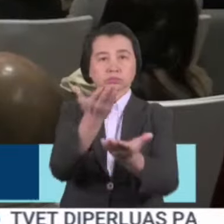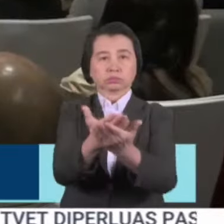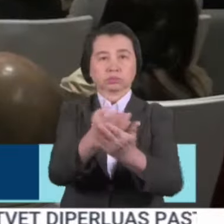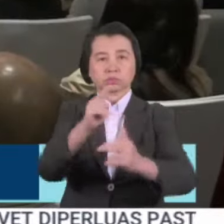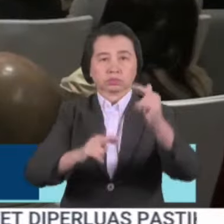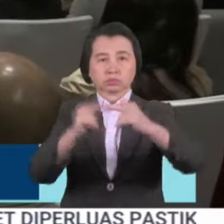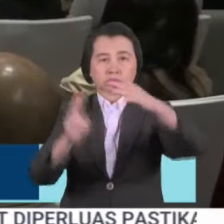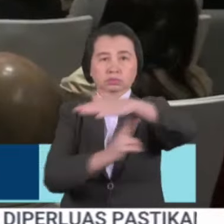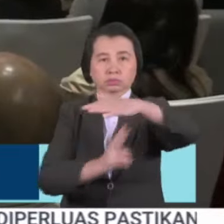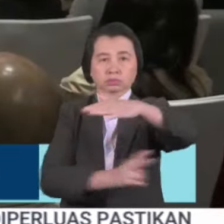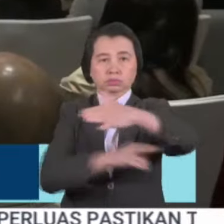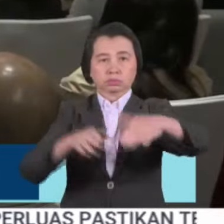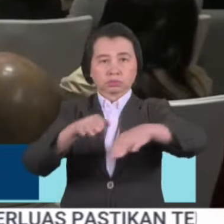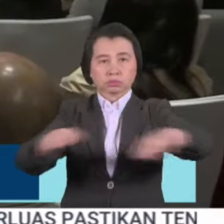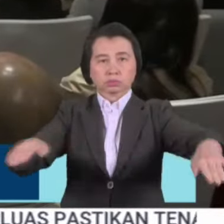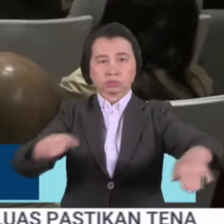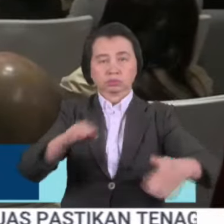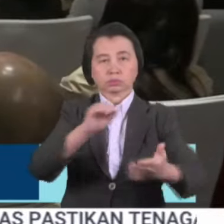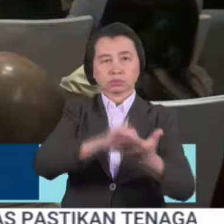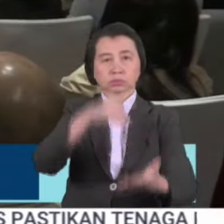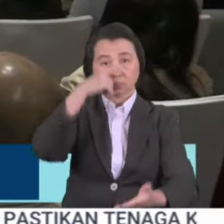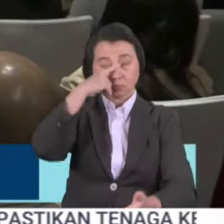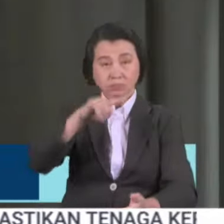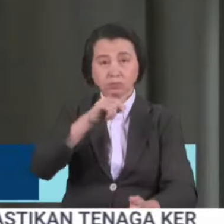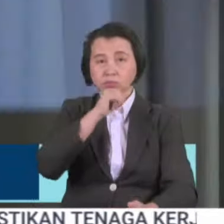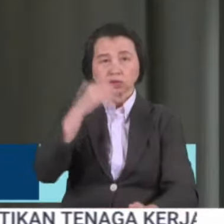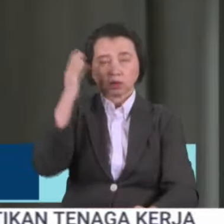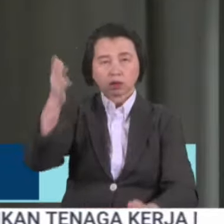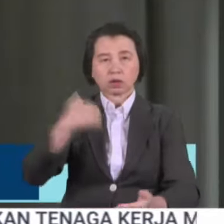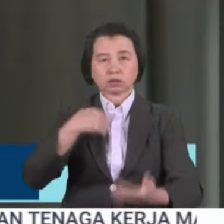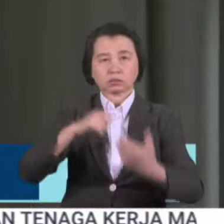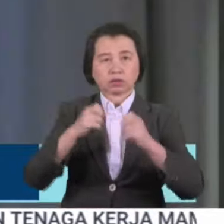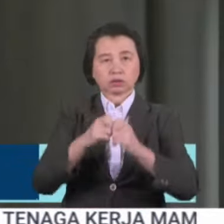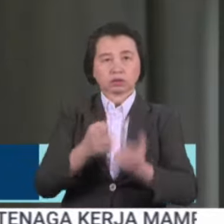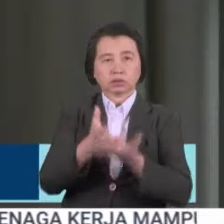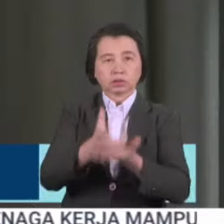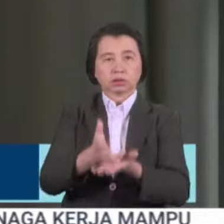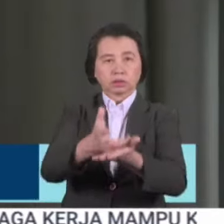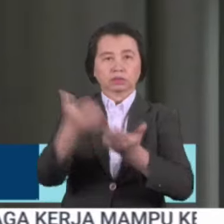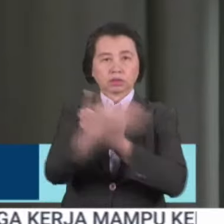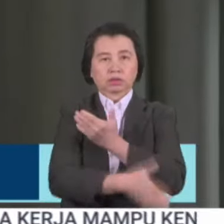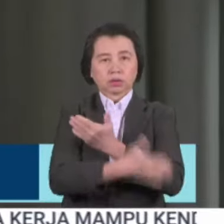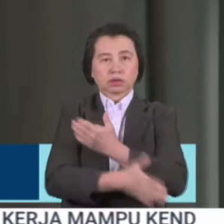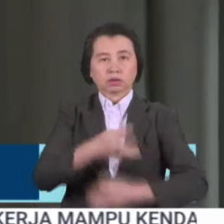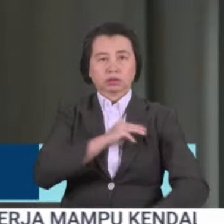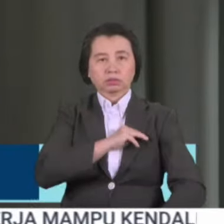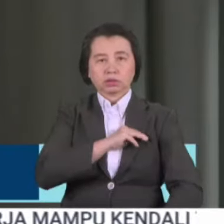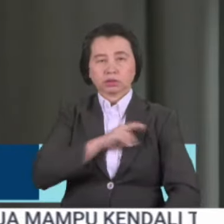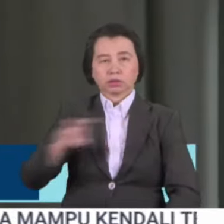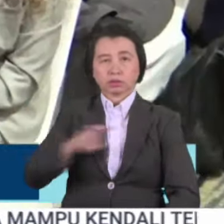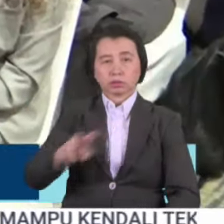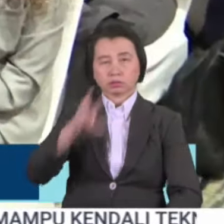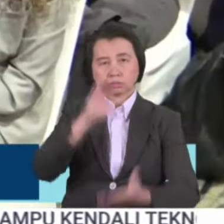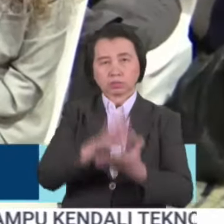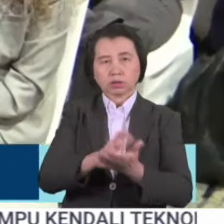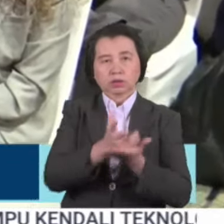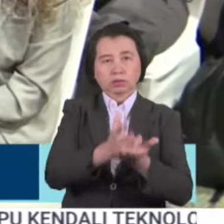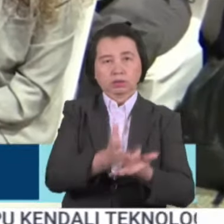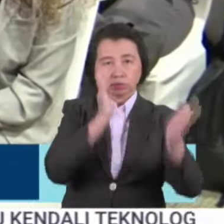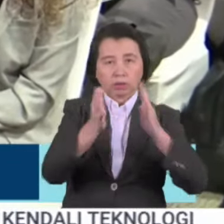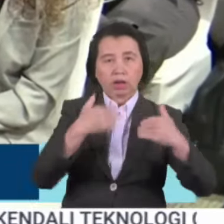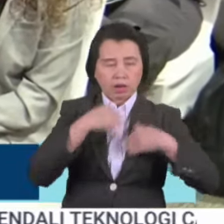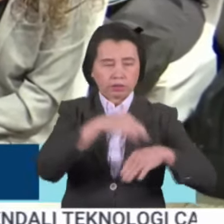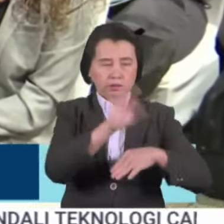Cadangan bina jambatan darat Chumphon Ranong di Thailand tidak akan jejaskan pelabuhan negara. Menteri Pengangkutan yakin pelabuhan negara